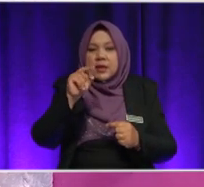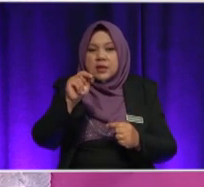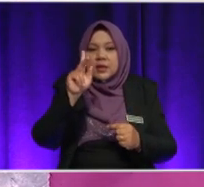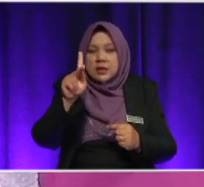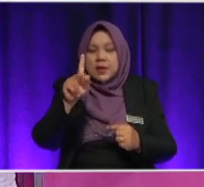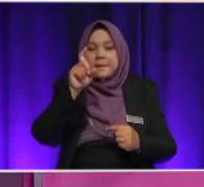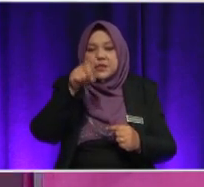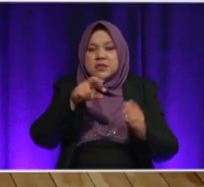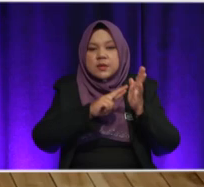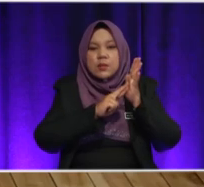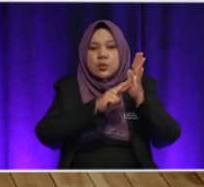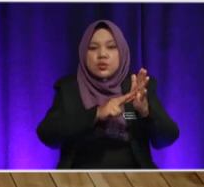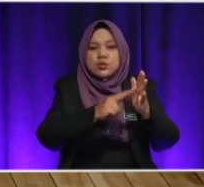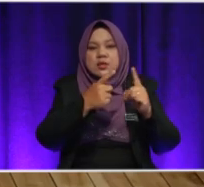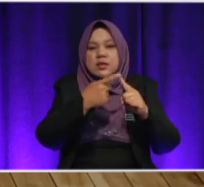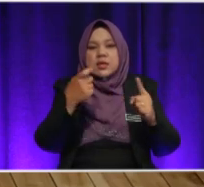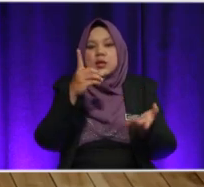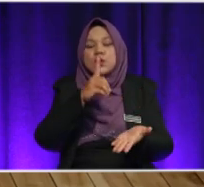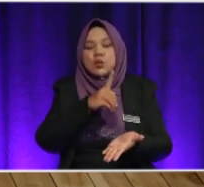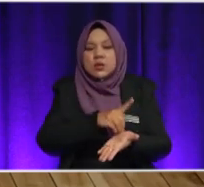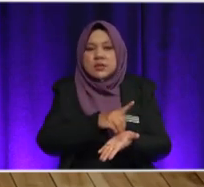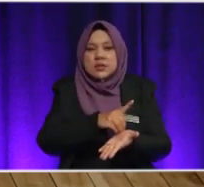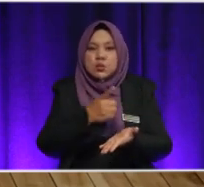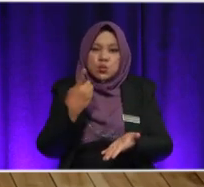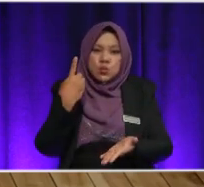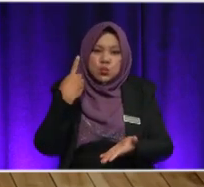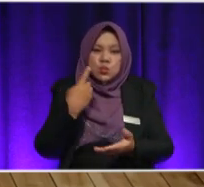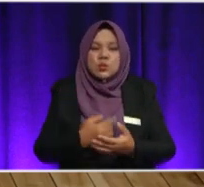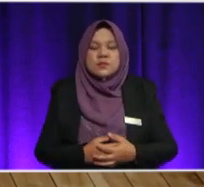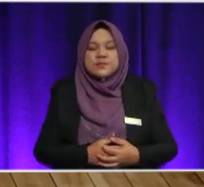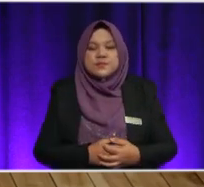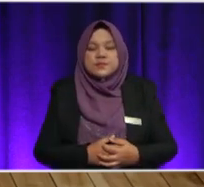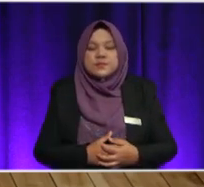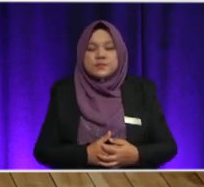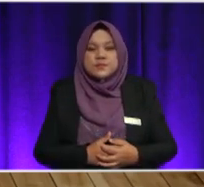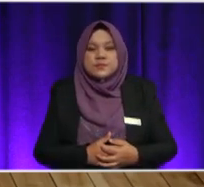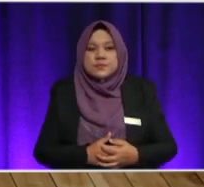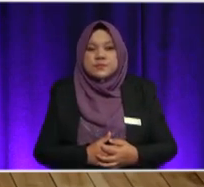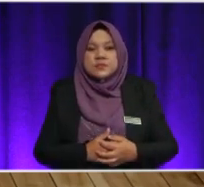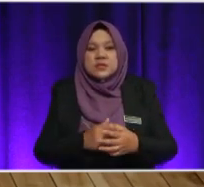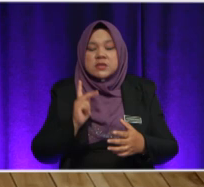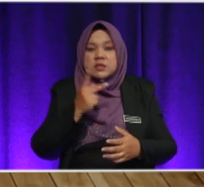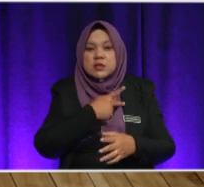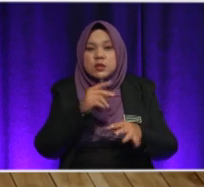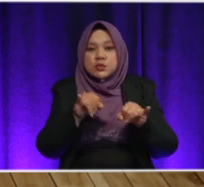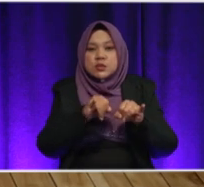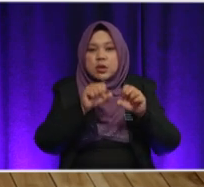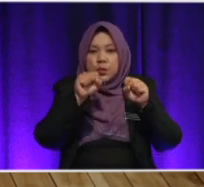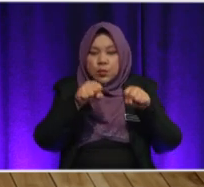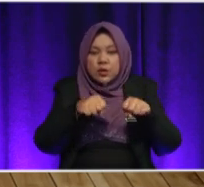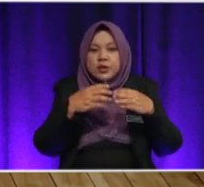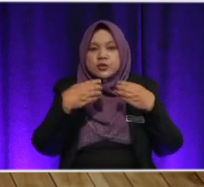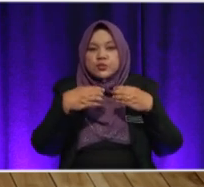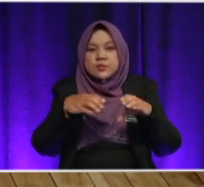ataupun mendapat rujukan daripada pengamat pengobatan bedah supaya kita juga boleh menggunakan kaidah tradisional